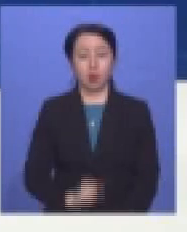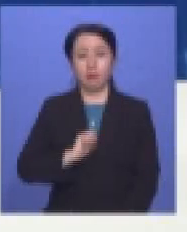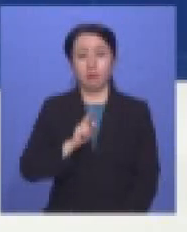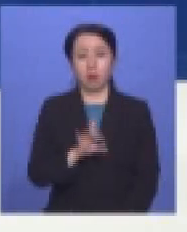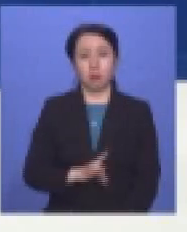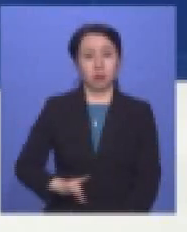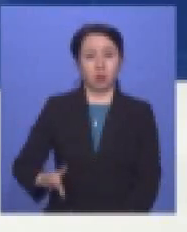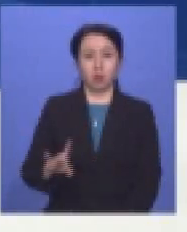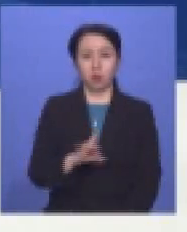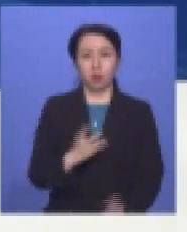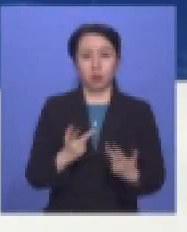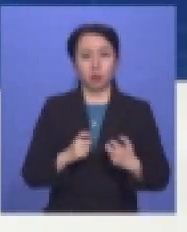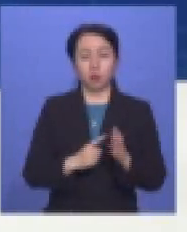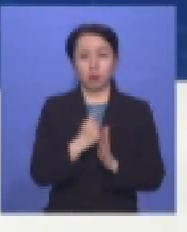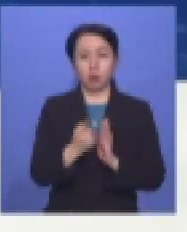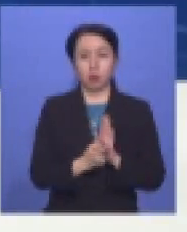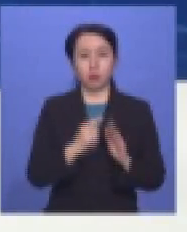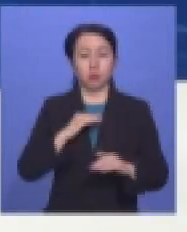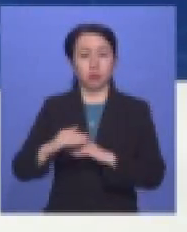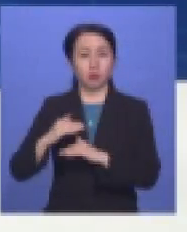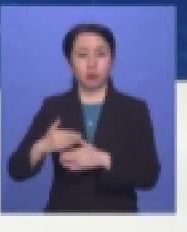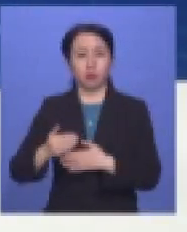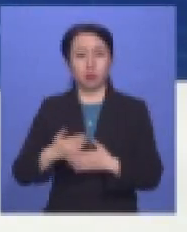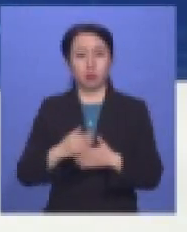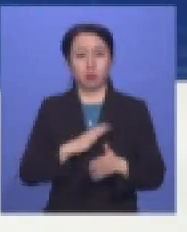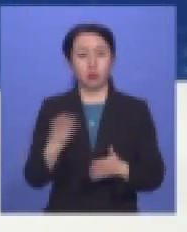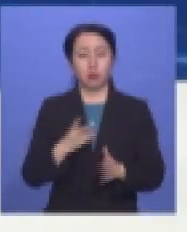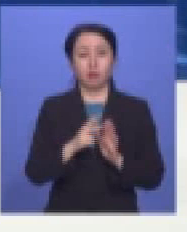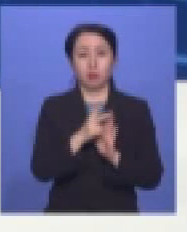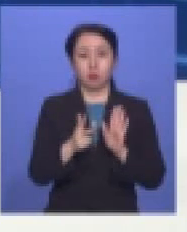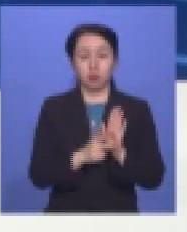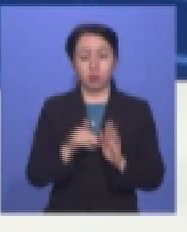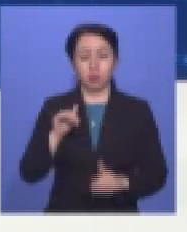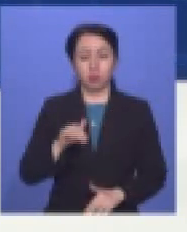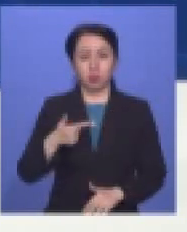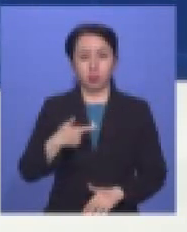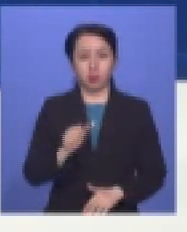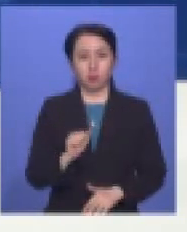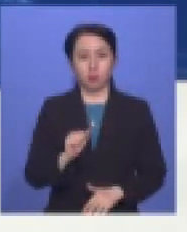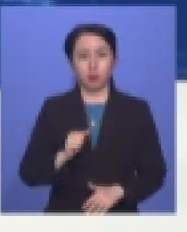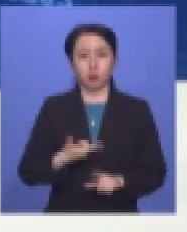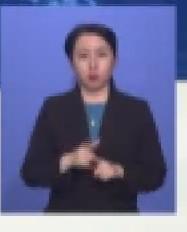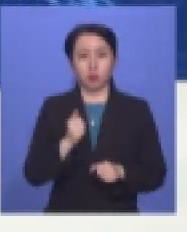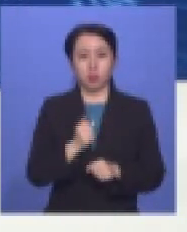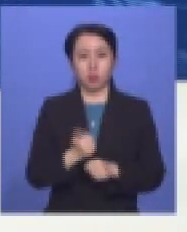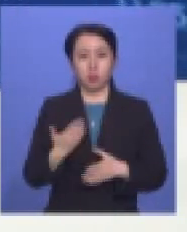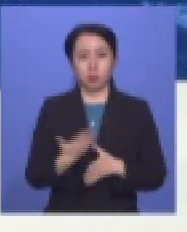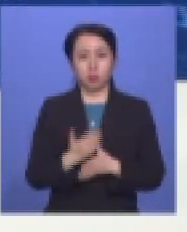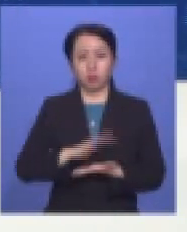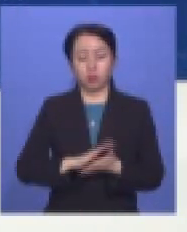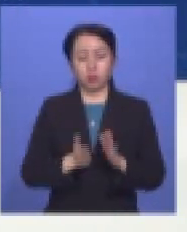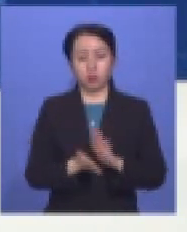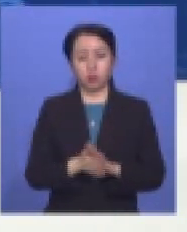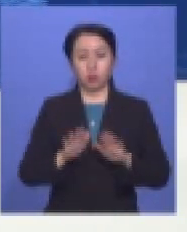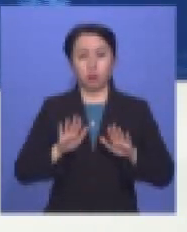В Акаинском районе решен вопрос с пастбищами. Ранее существовала потребность 18 тысяч гектаров. Удалось это сделать